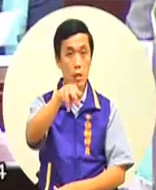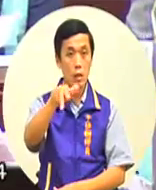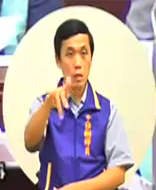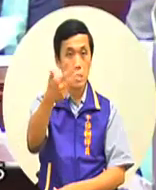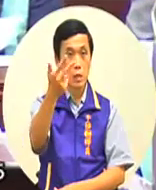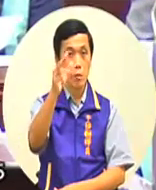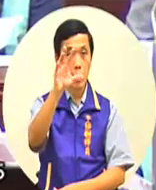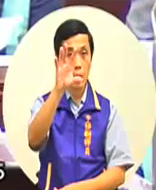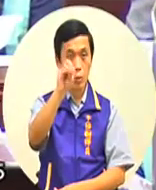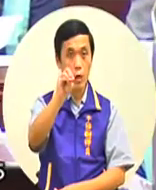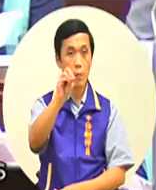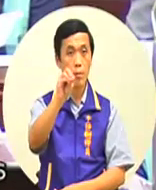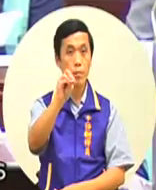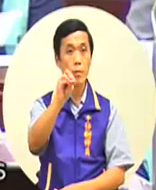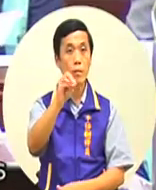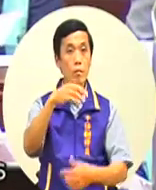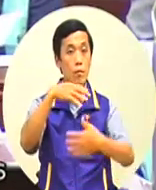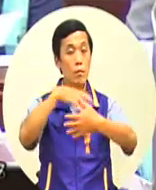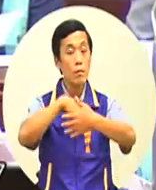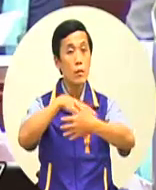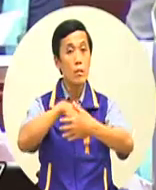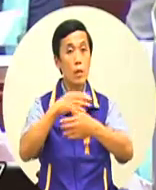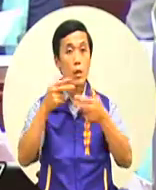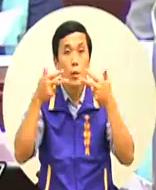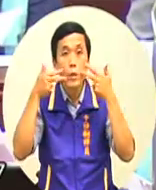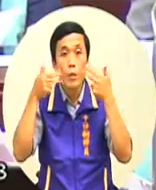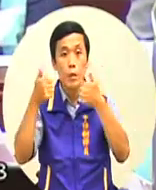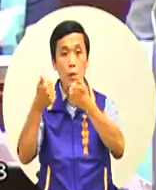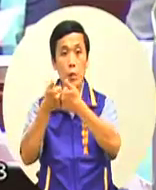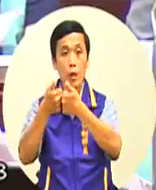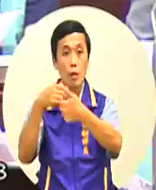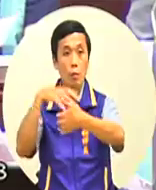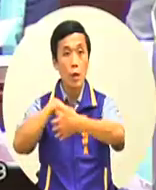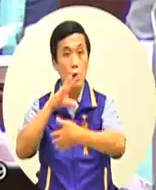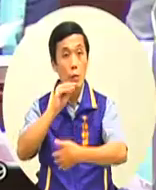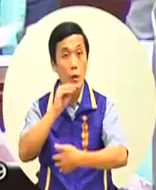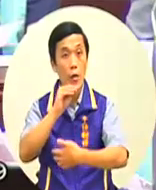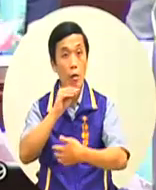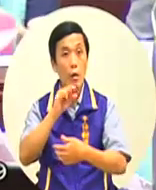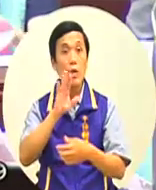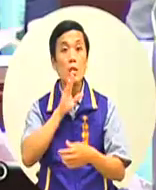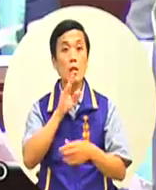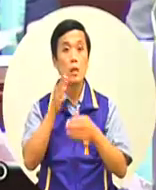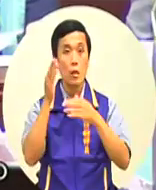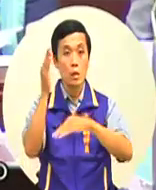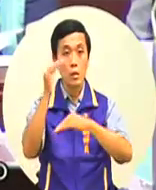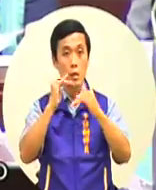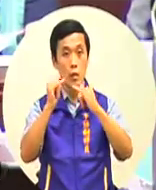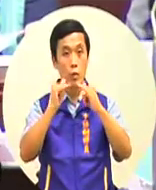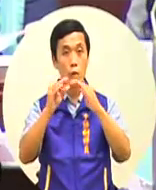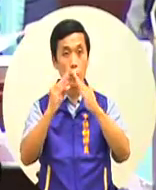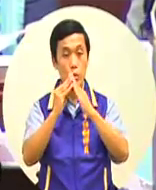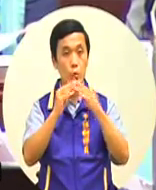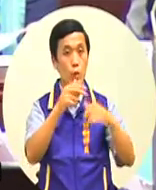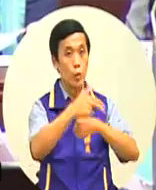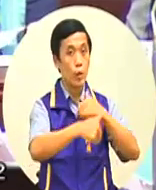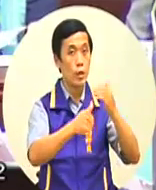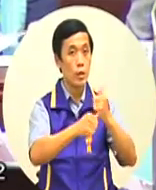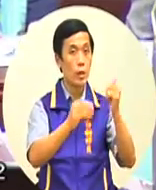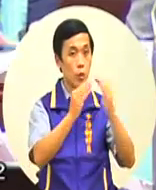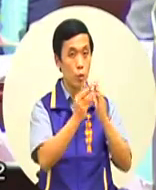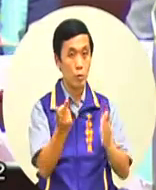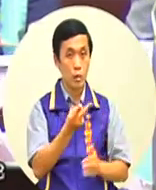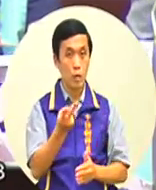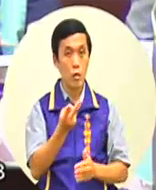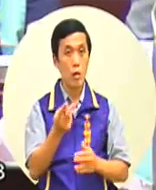8亿3,700余万， 含不含那个圆明会？ 只有社政跟卫社会局跟卫生局， 不是还有圆